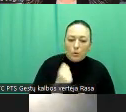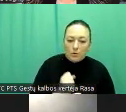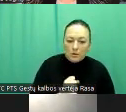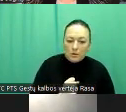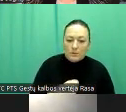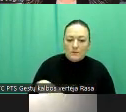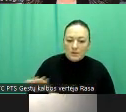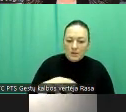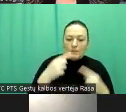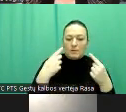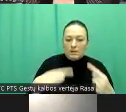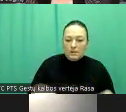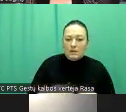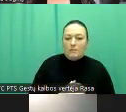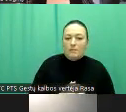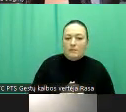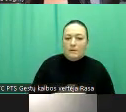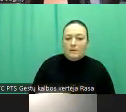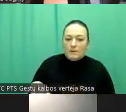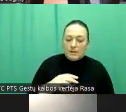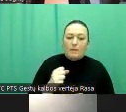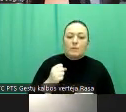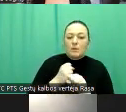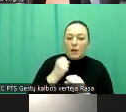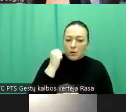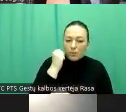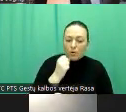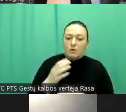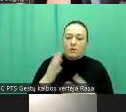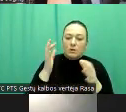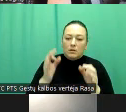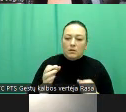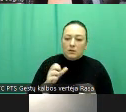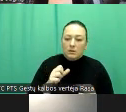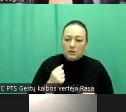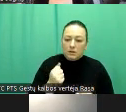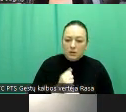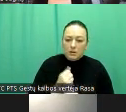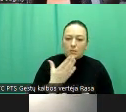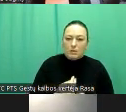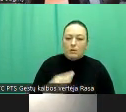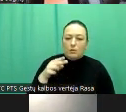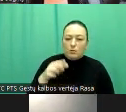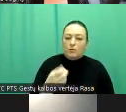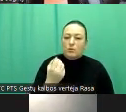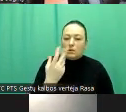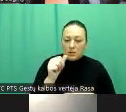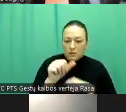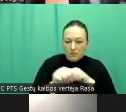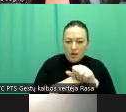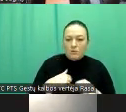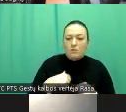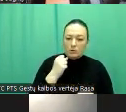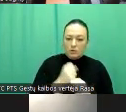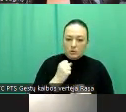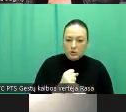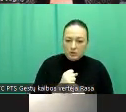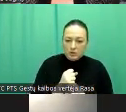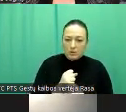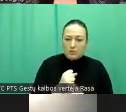taigi visiems personalo nariams, kurie turi tam tikras pareigas. Nuo 2013 metų dirbau